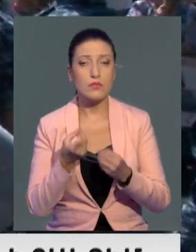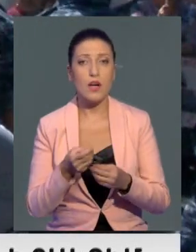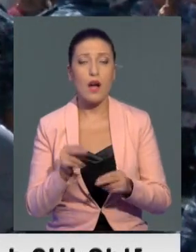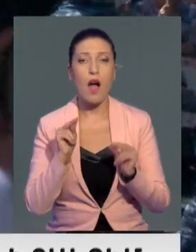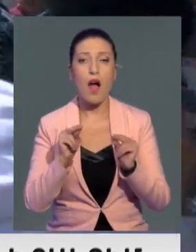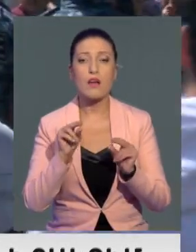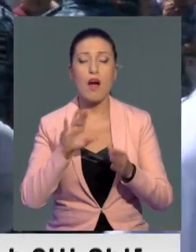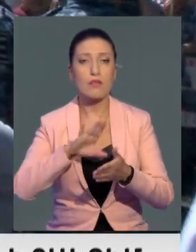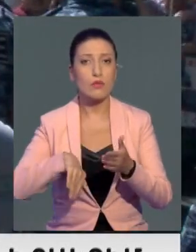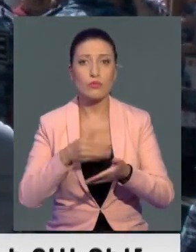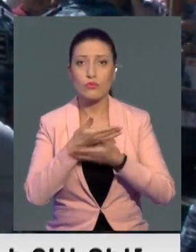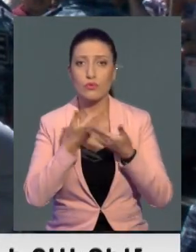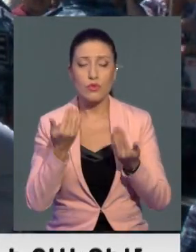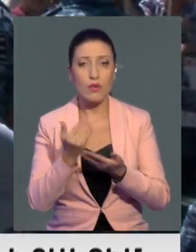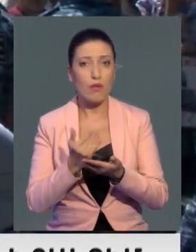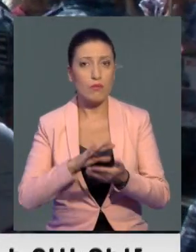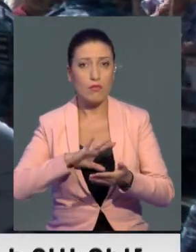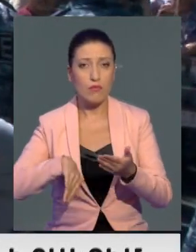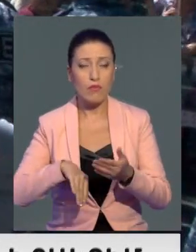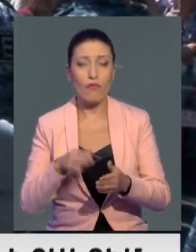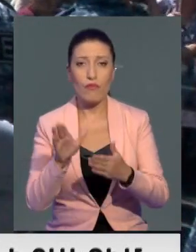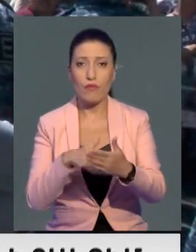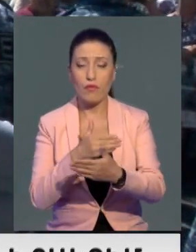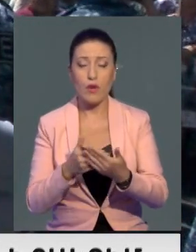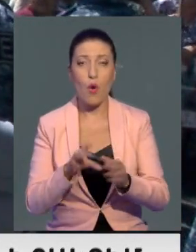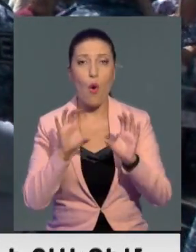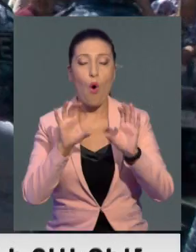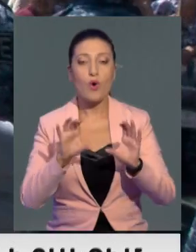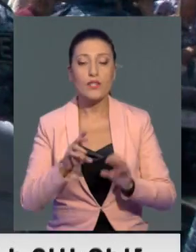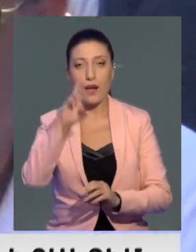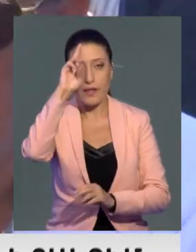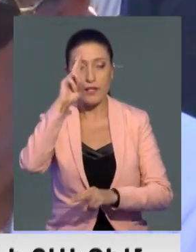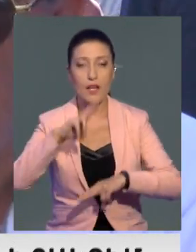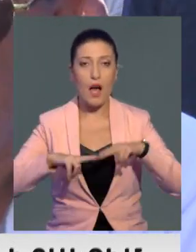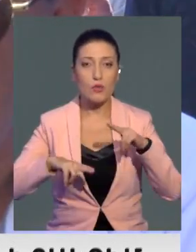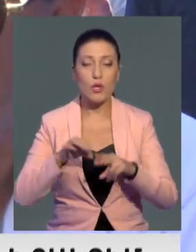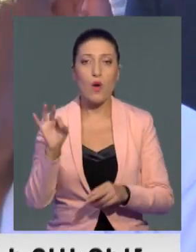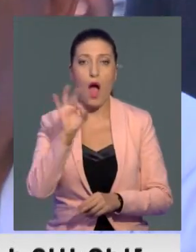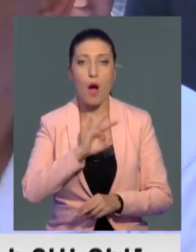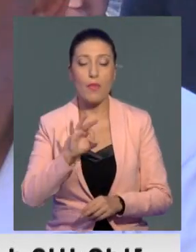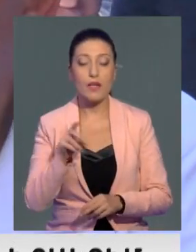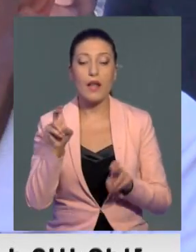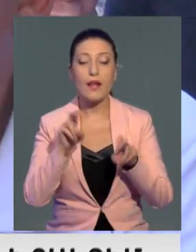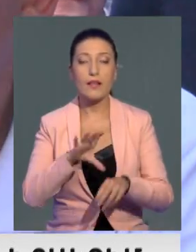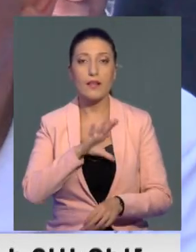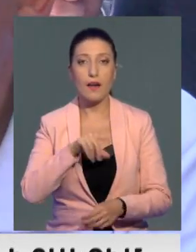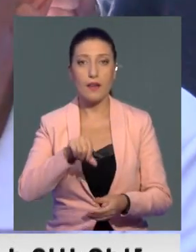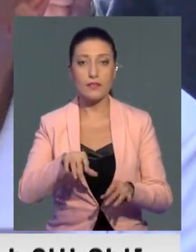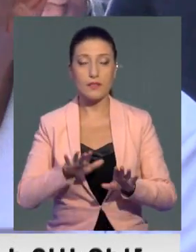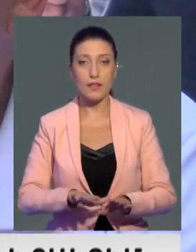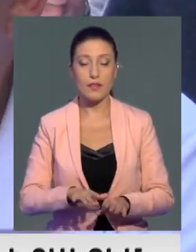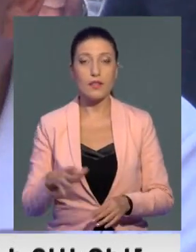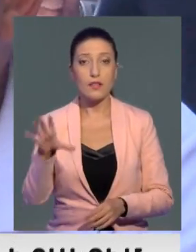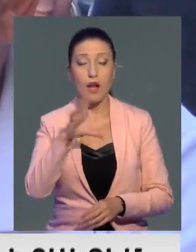անարդարությանը վերջ տրվի և օրինական երկիր կառուցելու համար են այստեղ, օրինականություն վերահաստատելու համար են այստեղ,